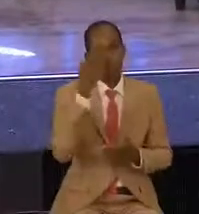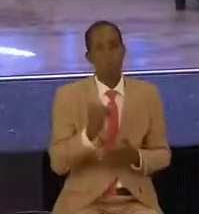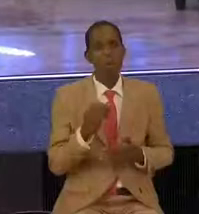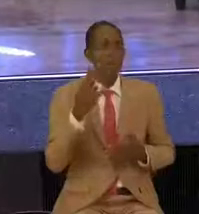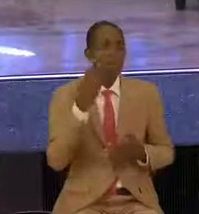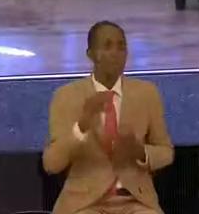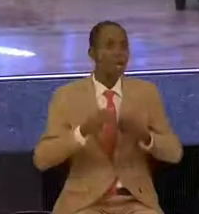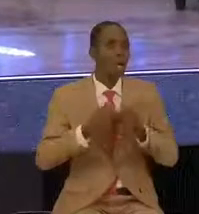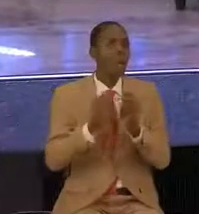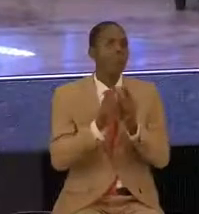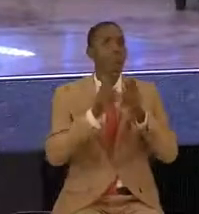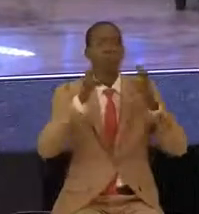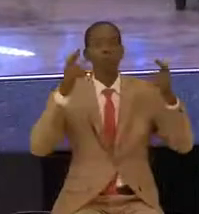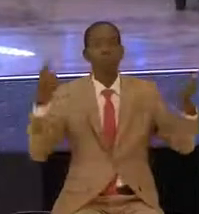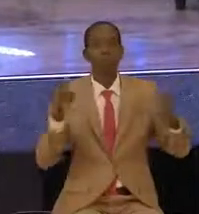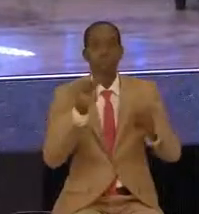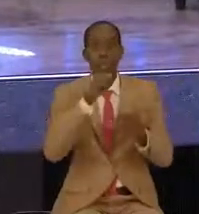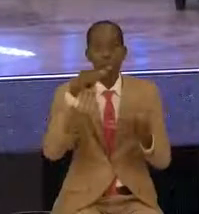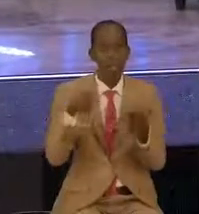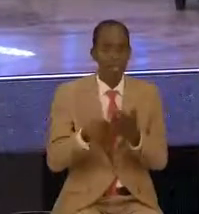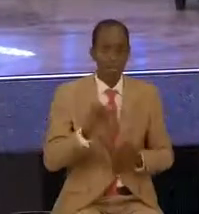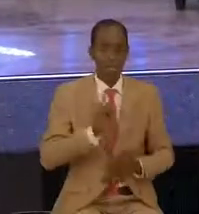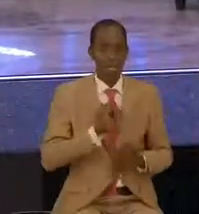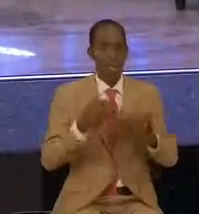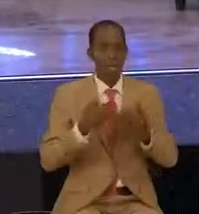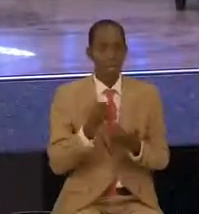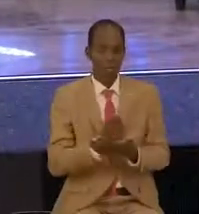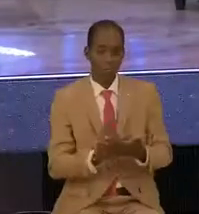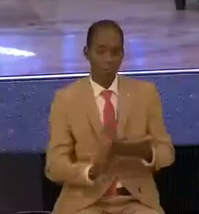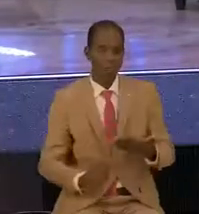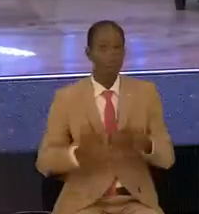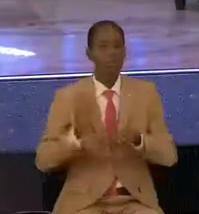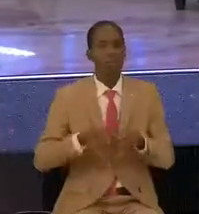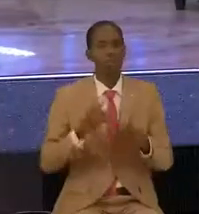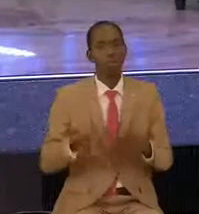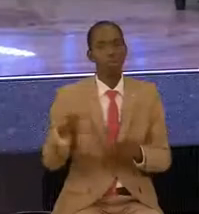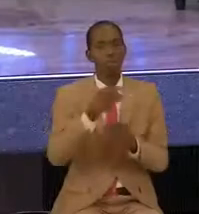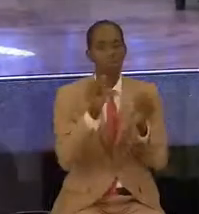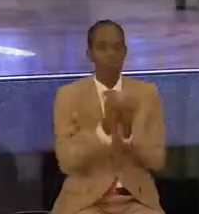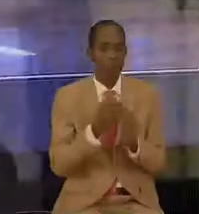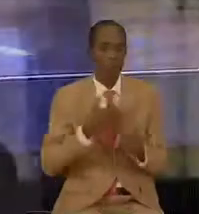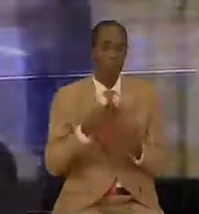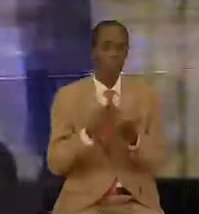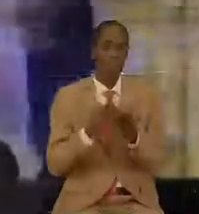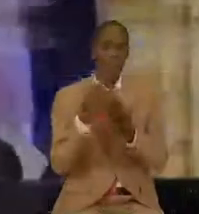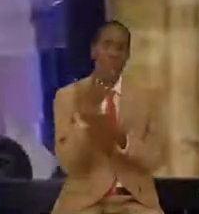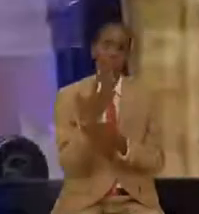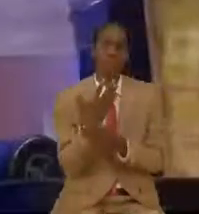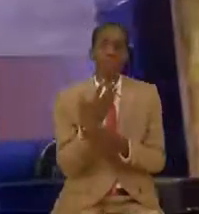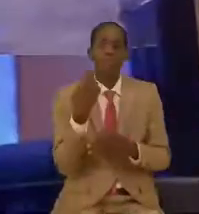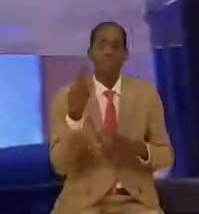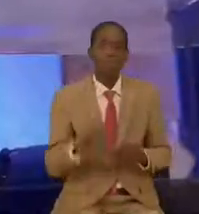Et dit, voyez avec quelles grandes lettres je vous ai écrit de ma propre